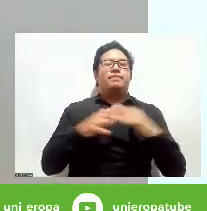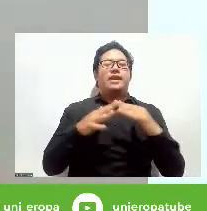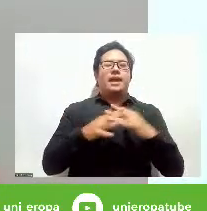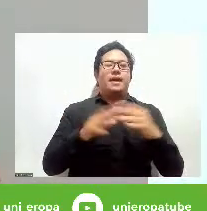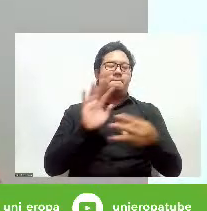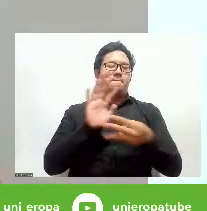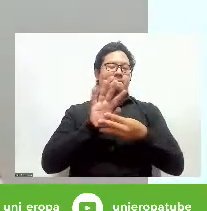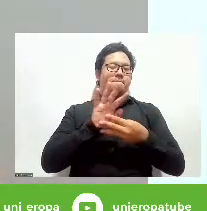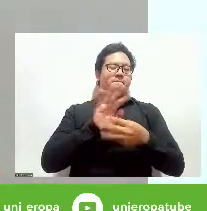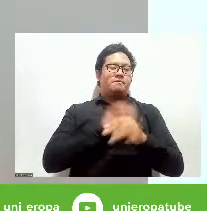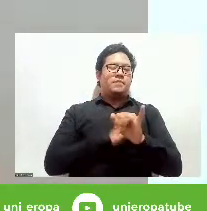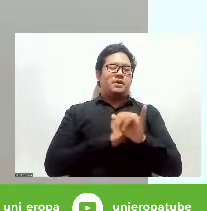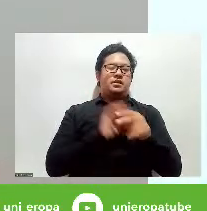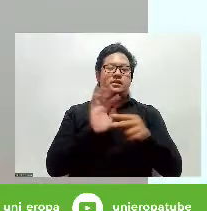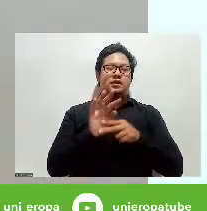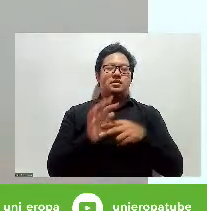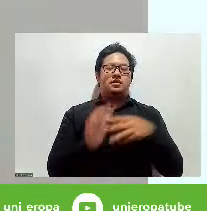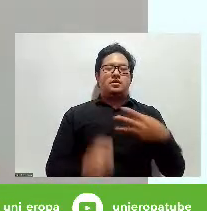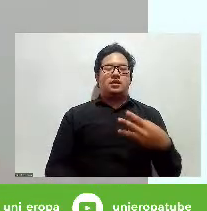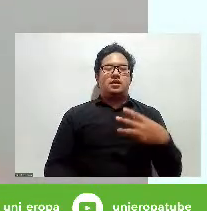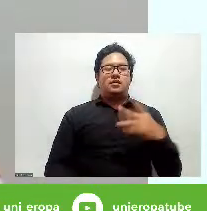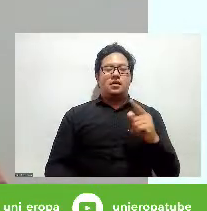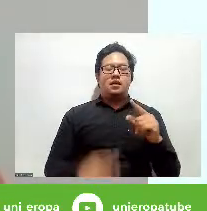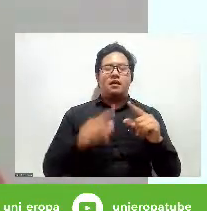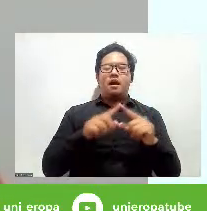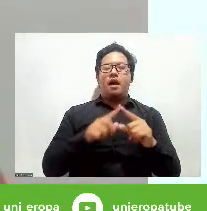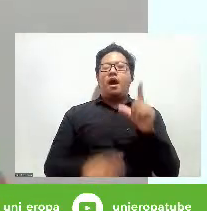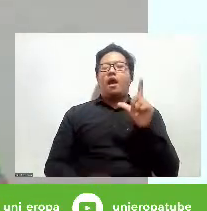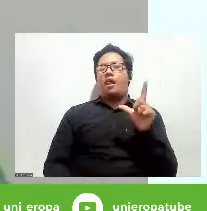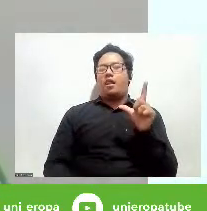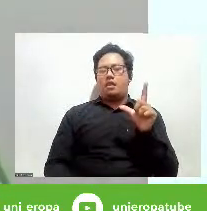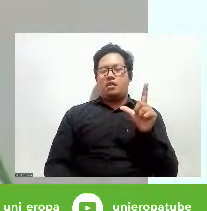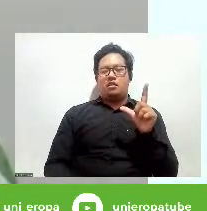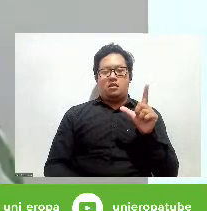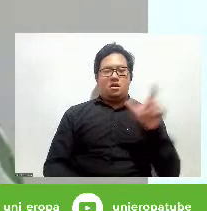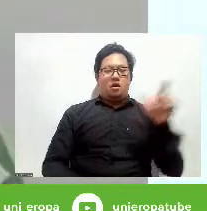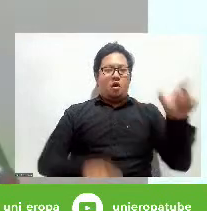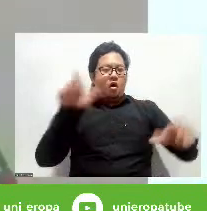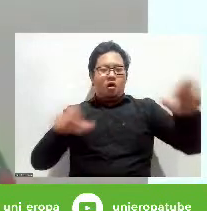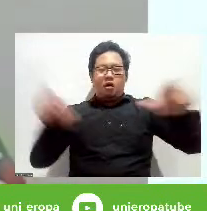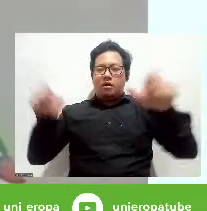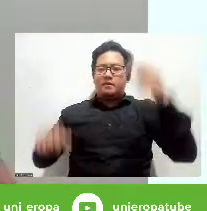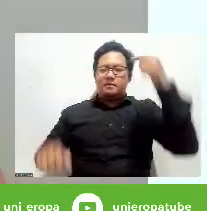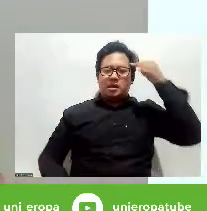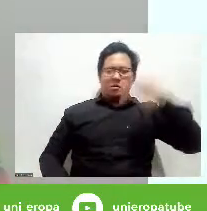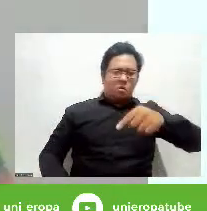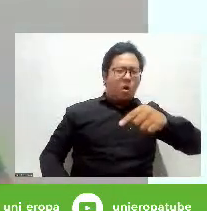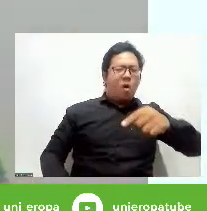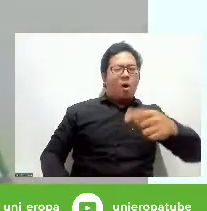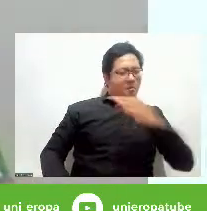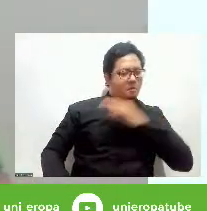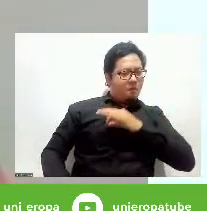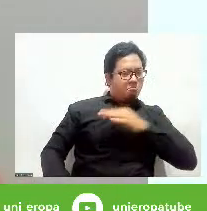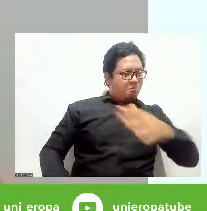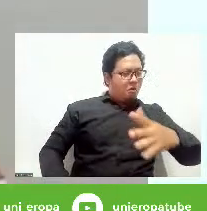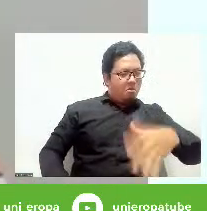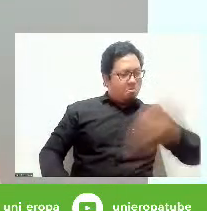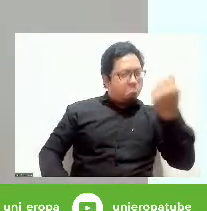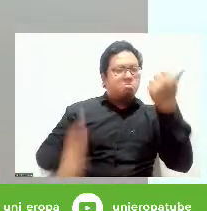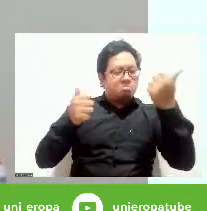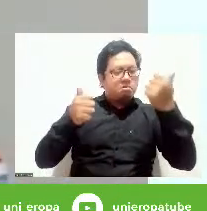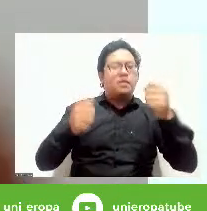Hai yang menurut orang itu bisa dimanfaatkan apabila dikeringkan maka dibangunlah